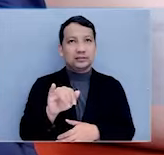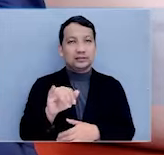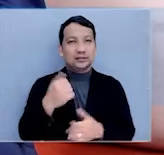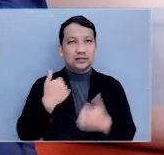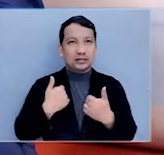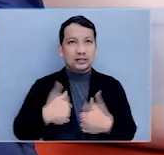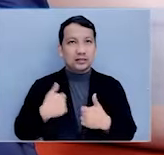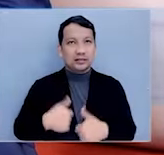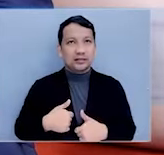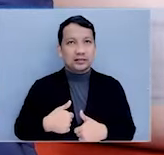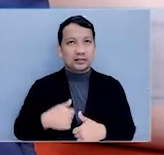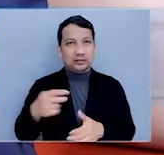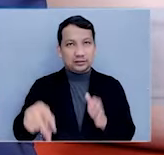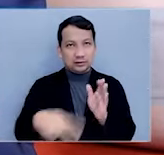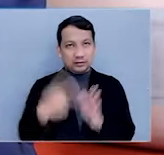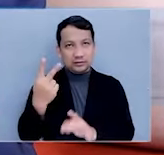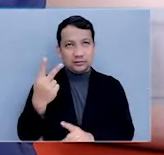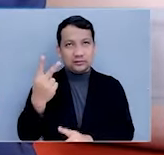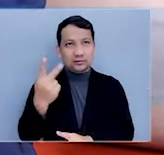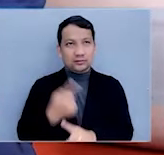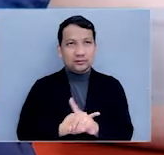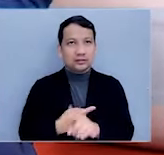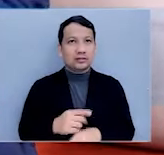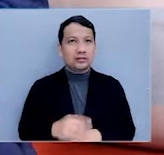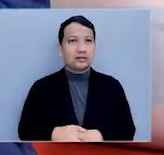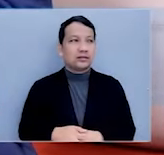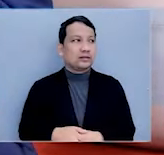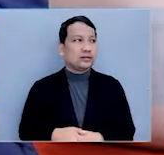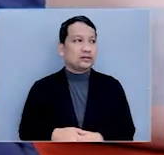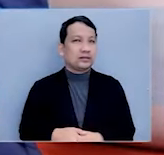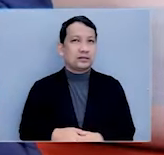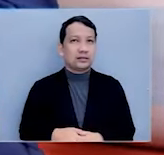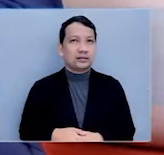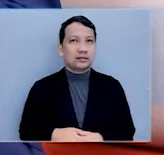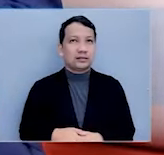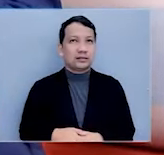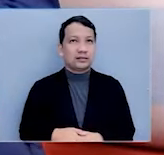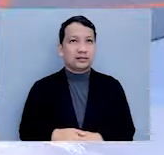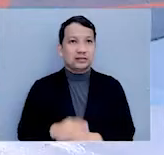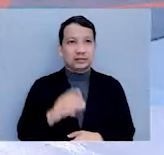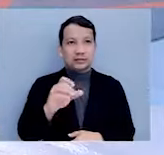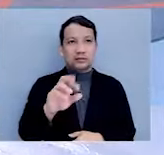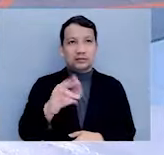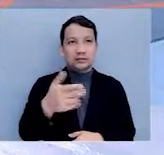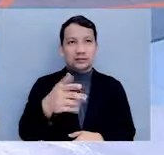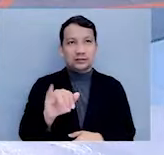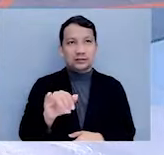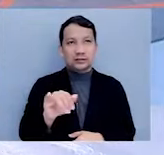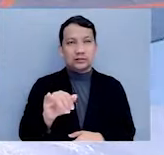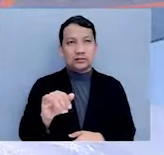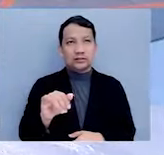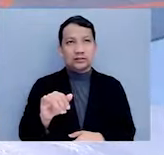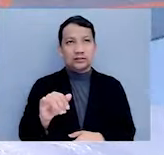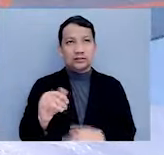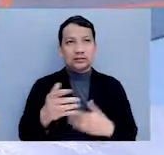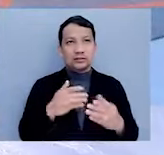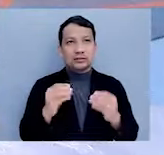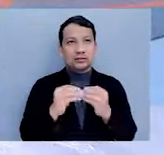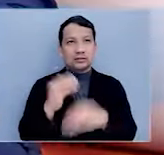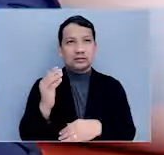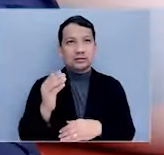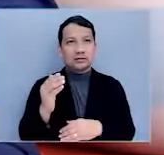sila ng twice a month lang. Oh! Twice a month? Kasi ang corgi kasi, herding dogs yan. So, the more na